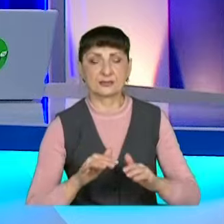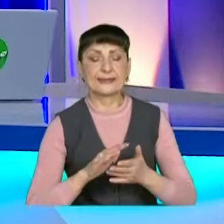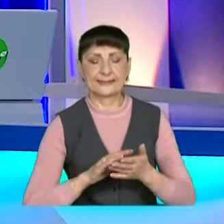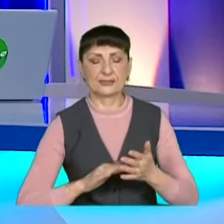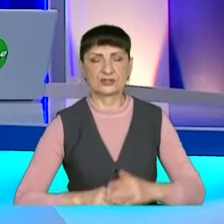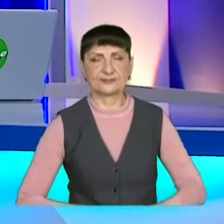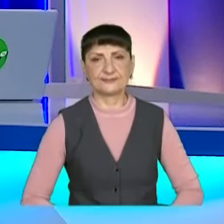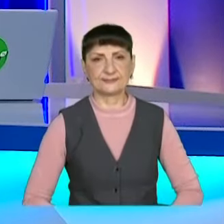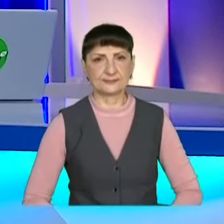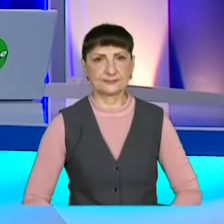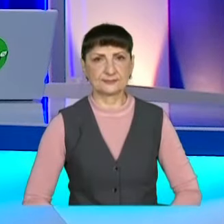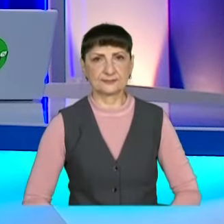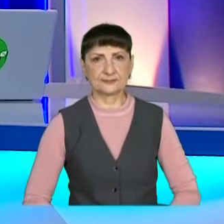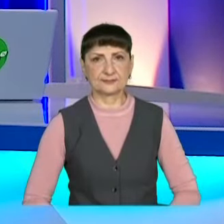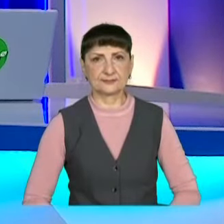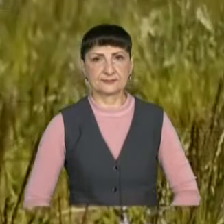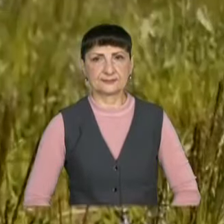расскажет Карина Ли.